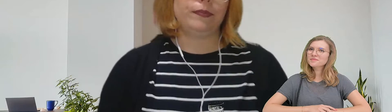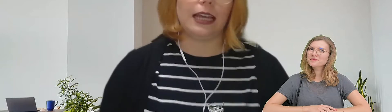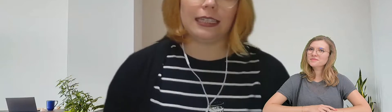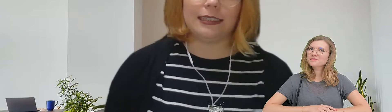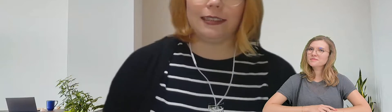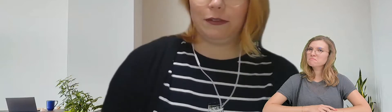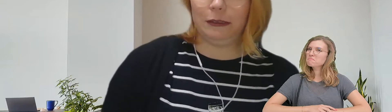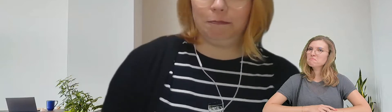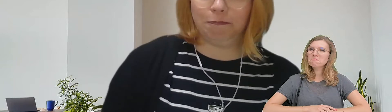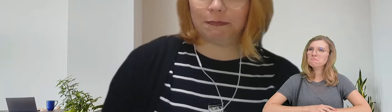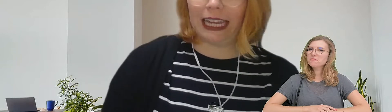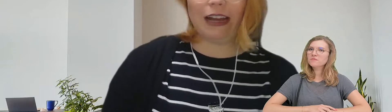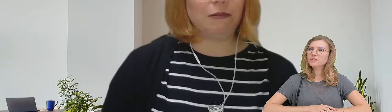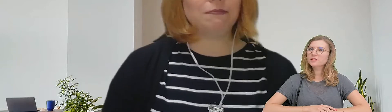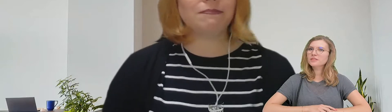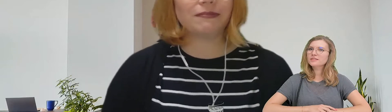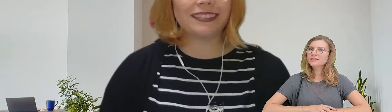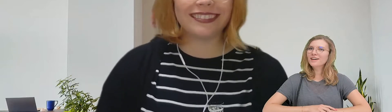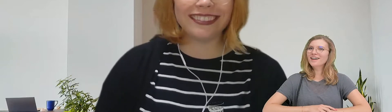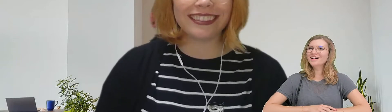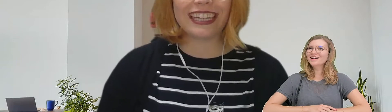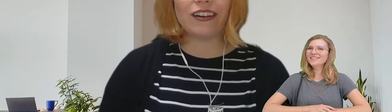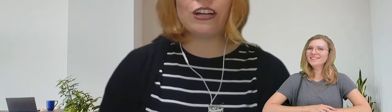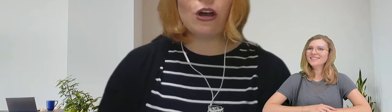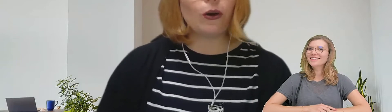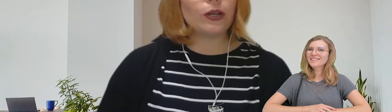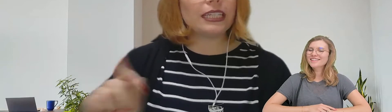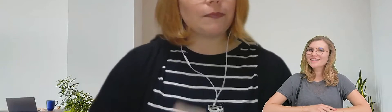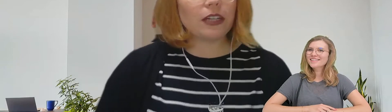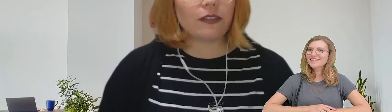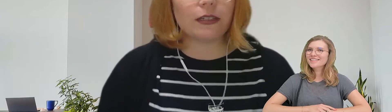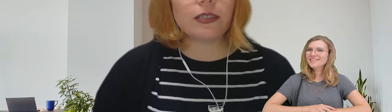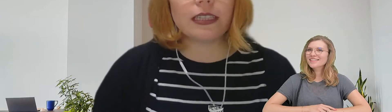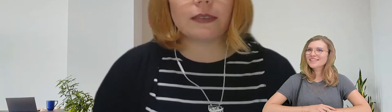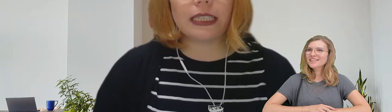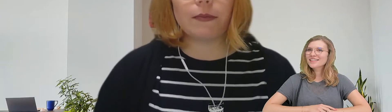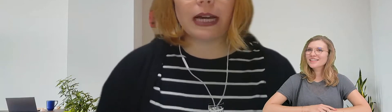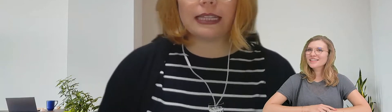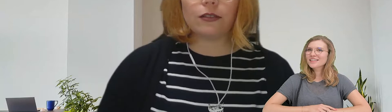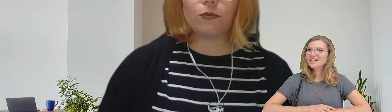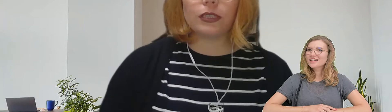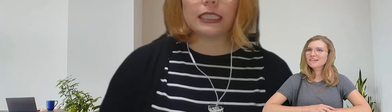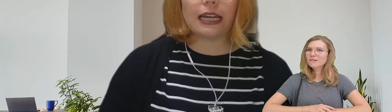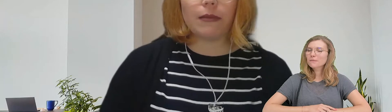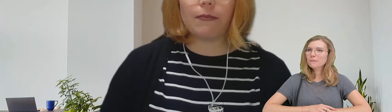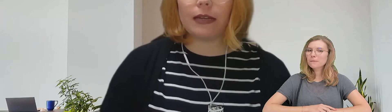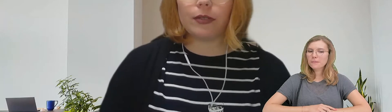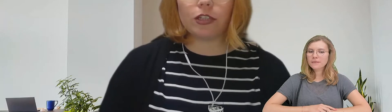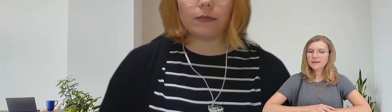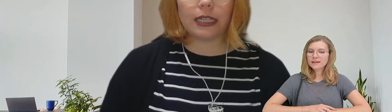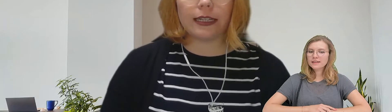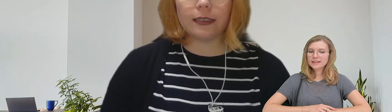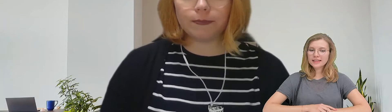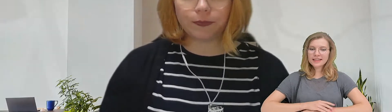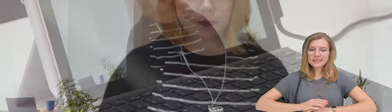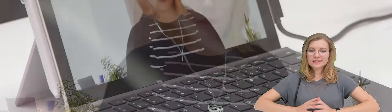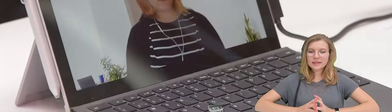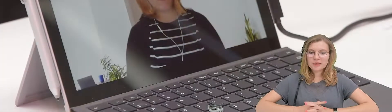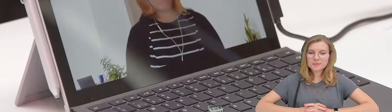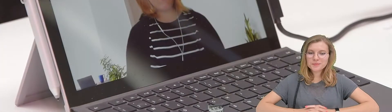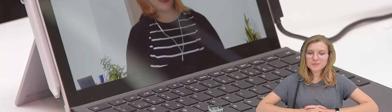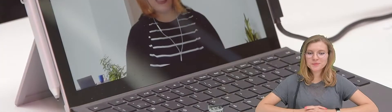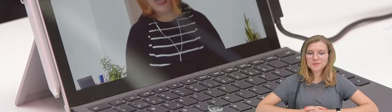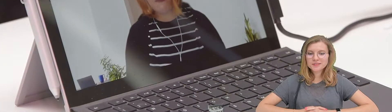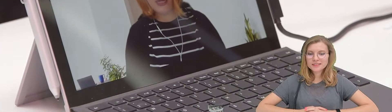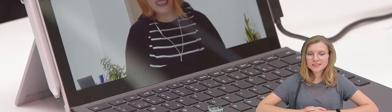Film heißt dieser Film. Genau. Verrückt. Genau. Und ich habe dir noch was Lustiges mitgebracht. Dazu muss ich einmal meinen Bildschirm teilen. Ja, gerne. Zeig